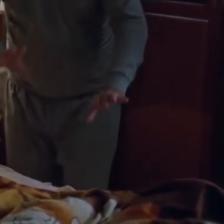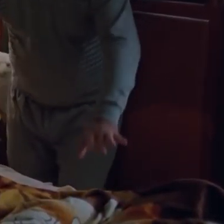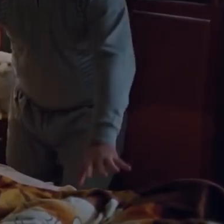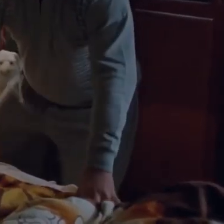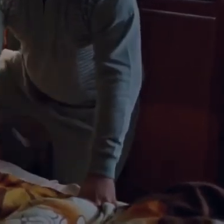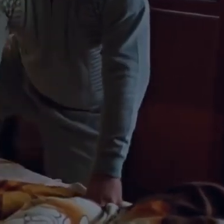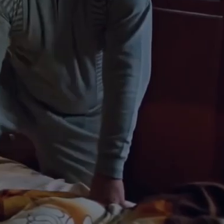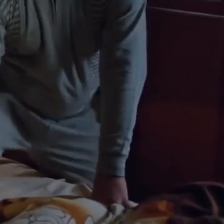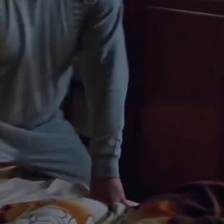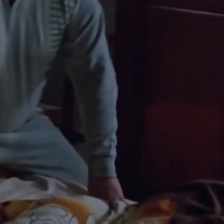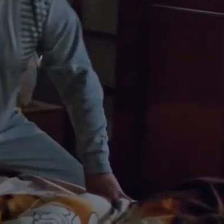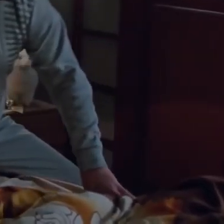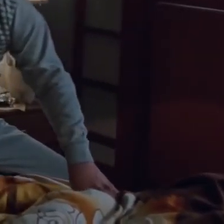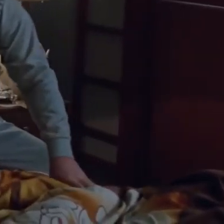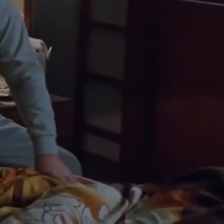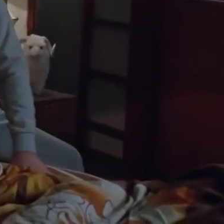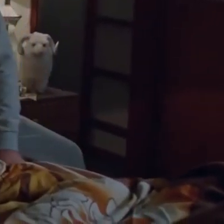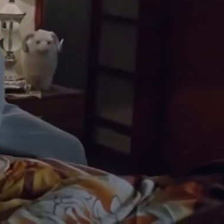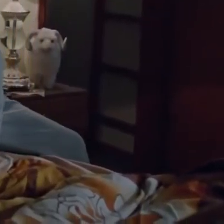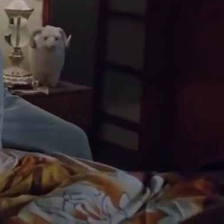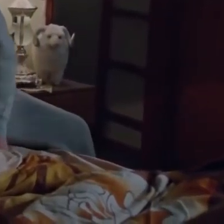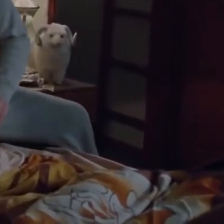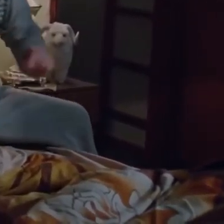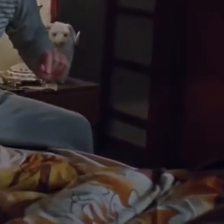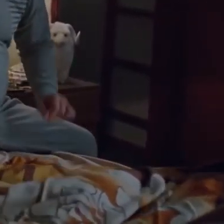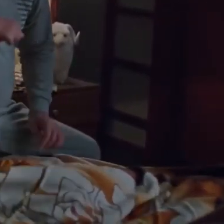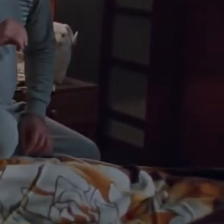Yatağa oturup Nazmiye'ye baktı.